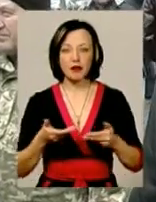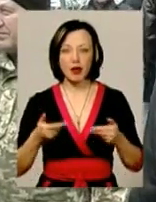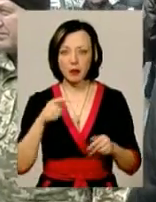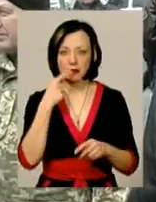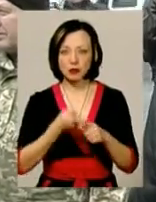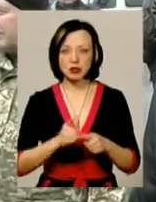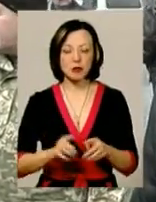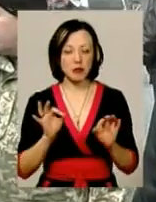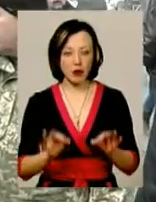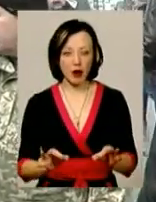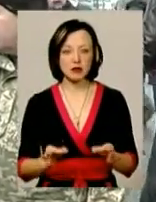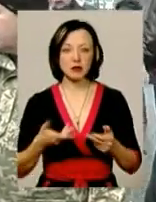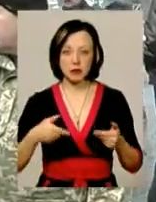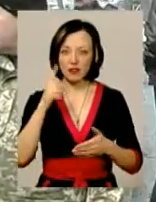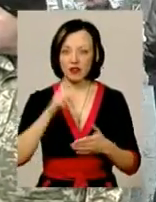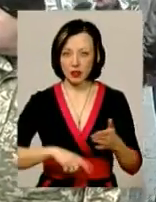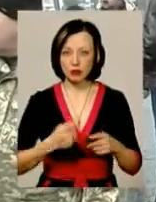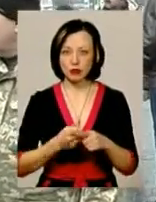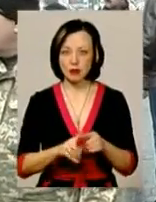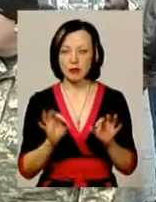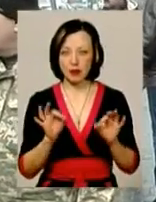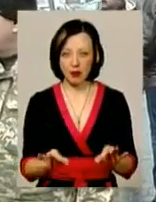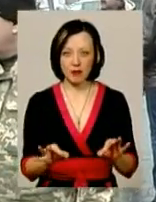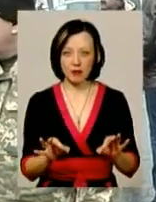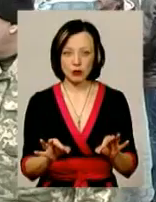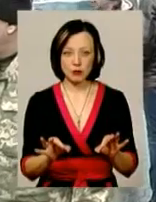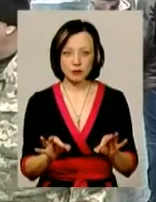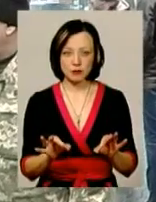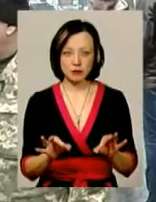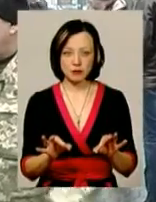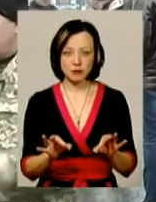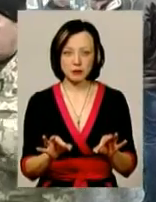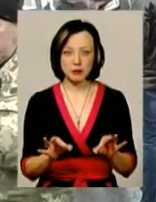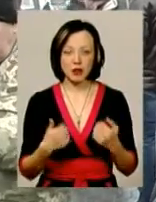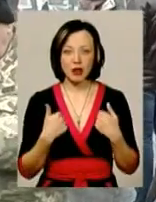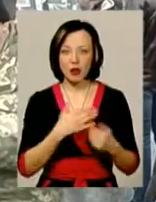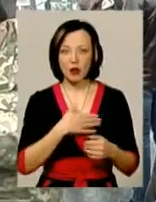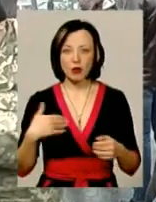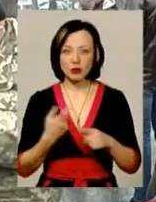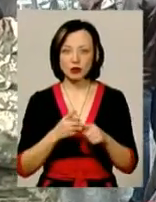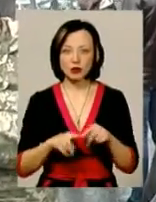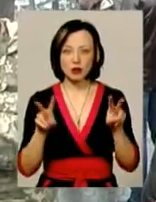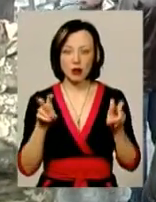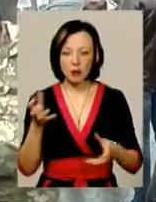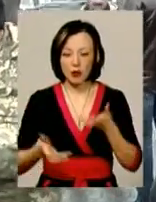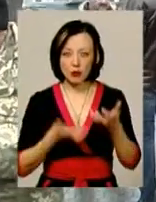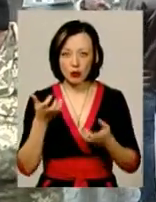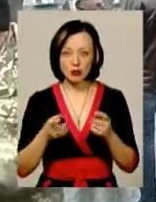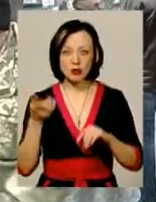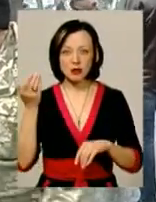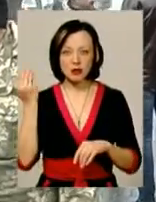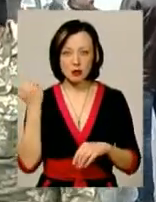що це правильно, і ми вірили в те, що це правильно. І я не хочу цю тему ворушити, тому що